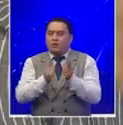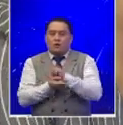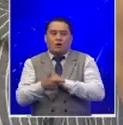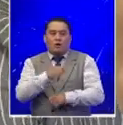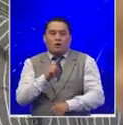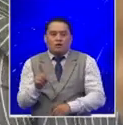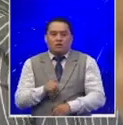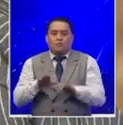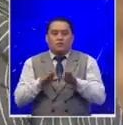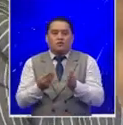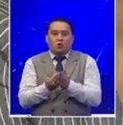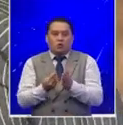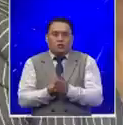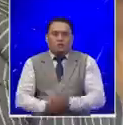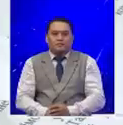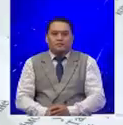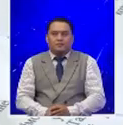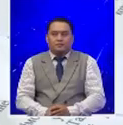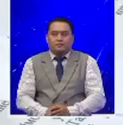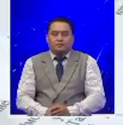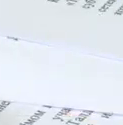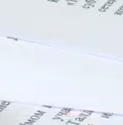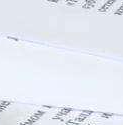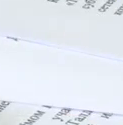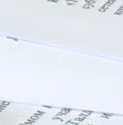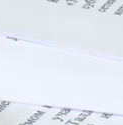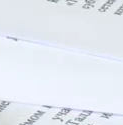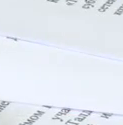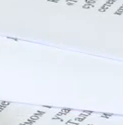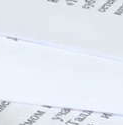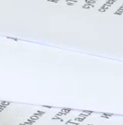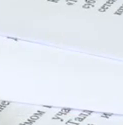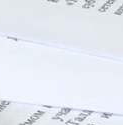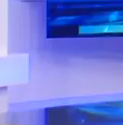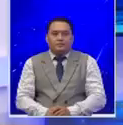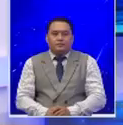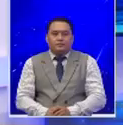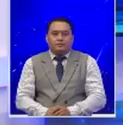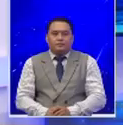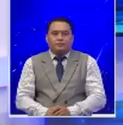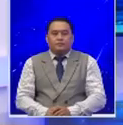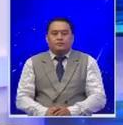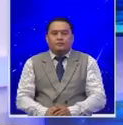за счет средств местного бюджета. Евгения Присяжная, Нуржан Муканов, телеканал ЖТСУ.